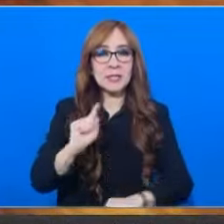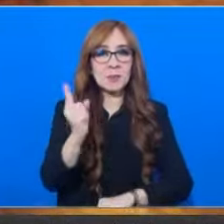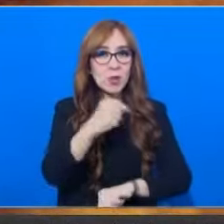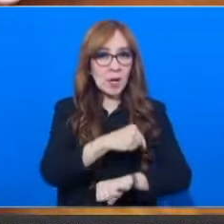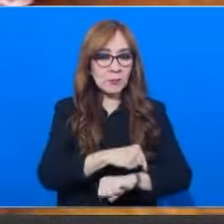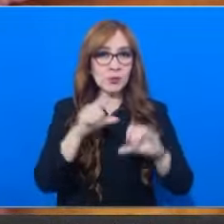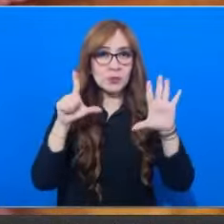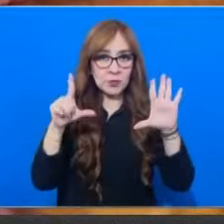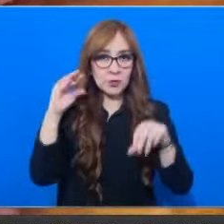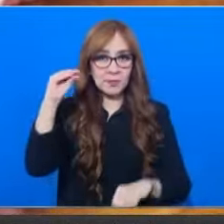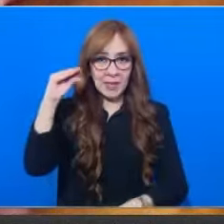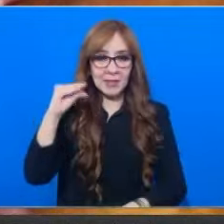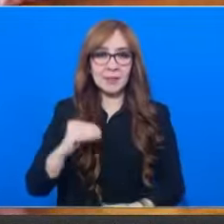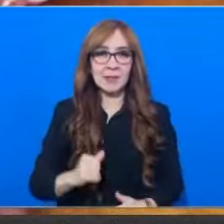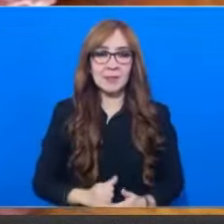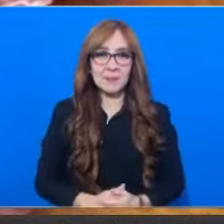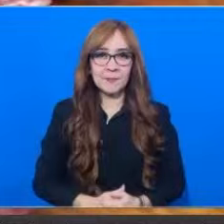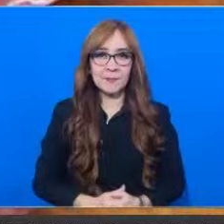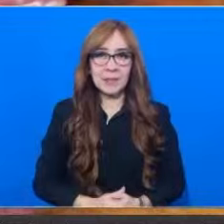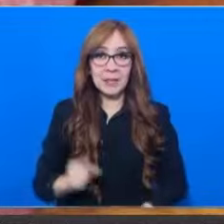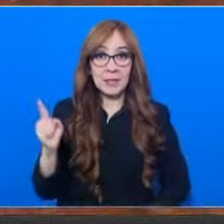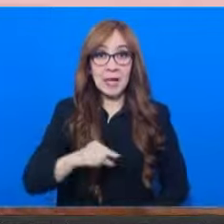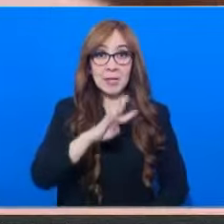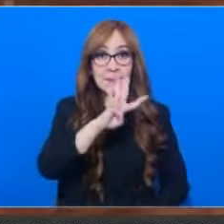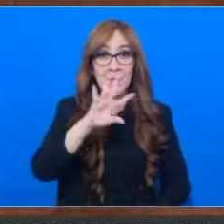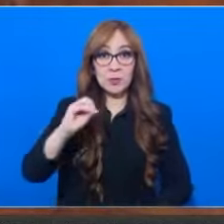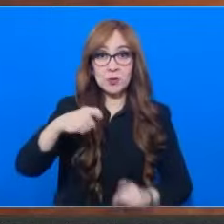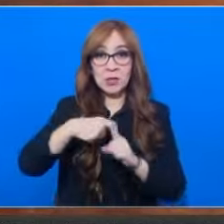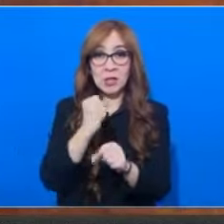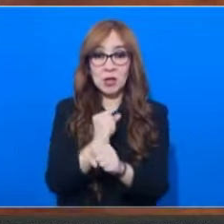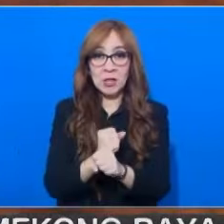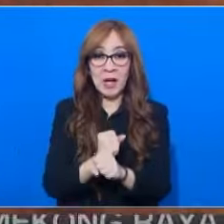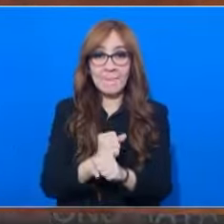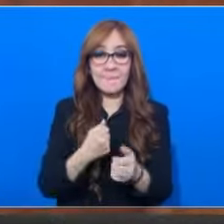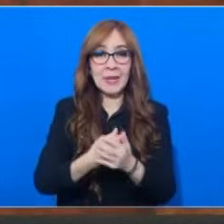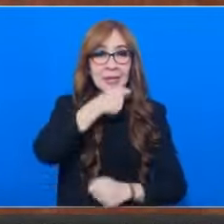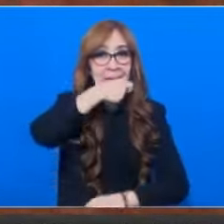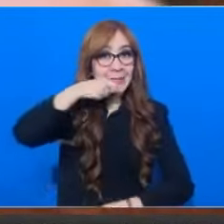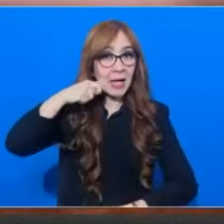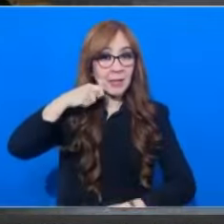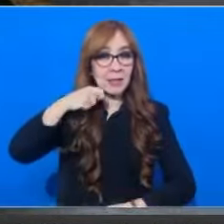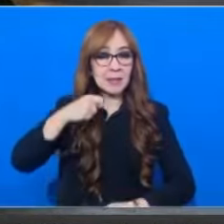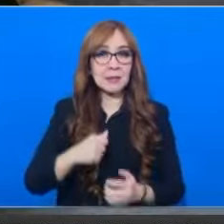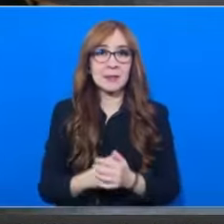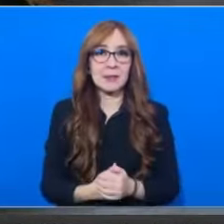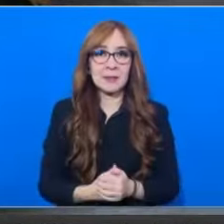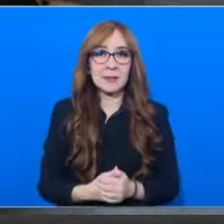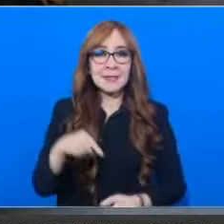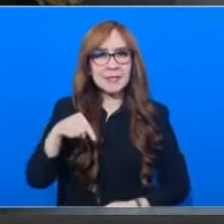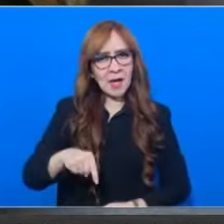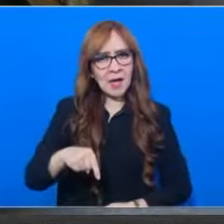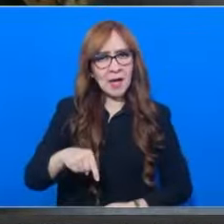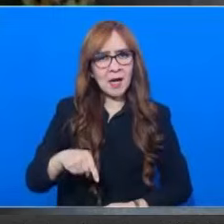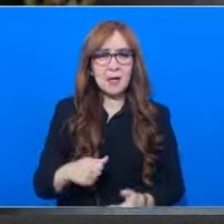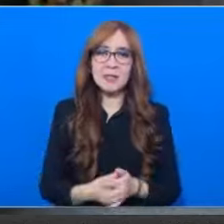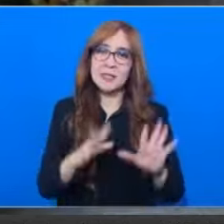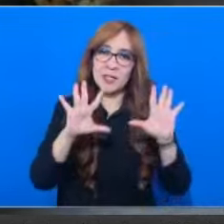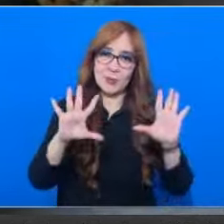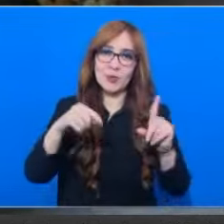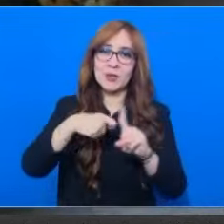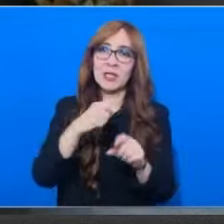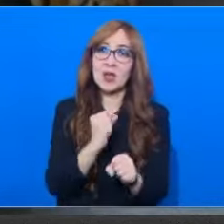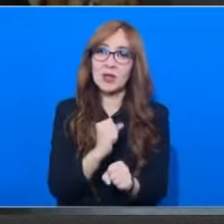pagi. Dari sekitar 40 kg daging sapi yang diolah setiap hari, saya kali ini akan mengolah sekitar 10 kg